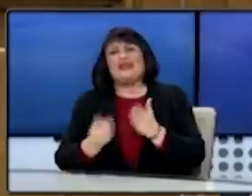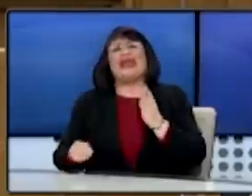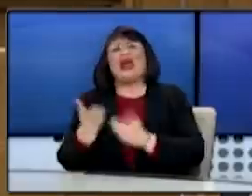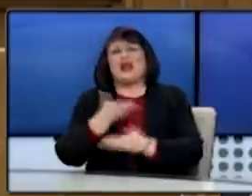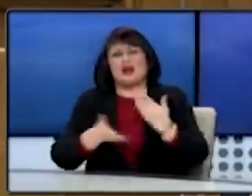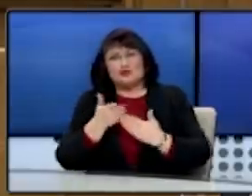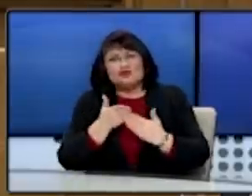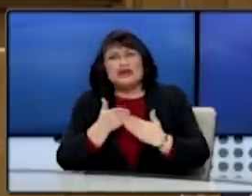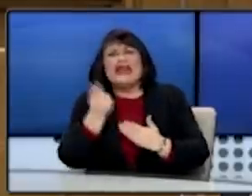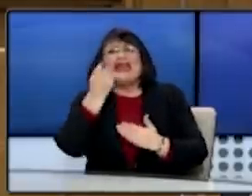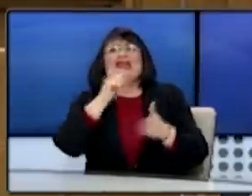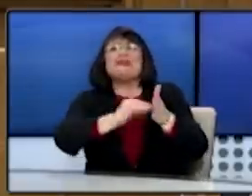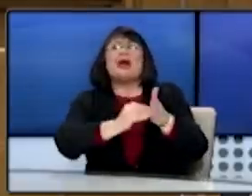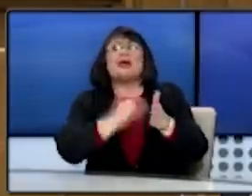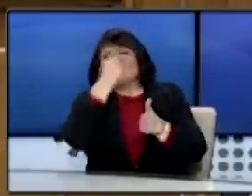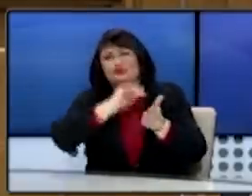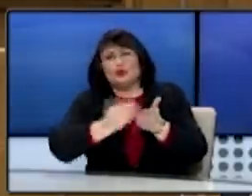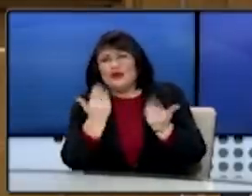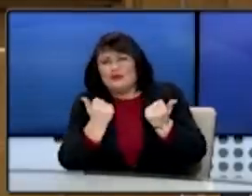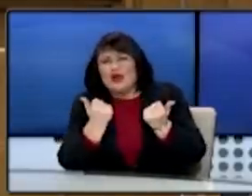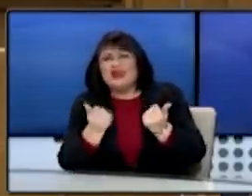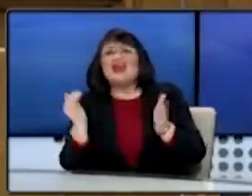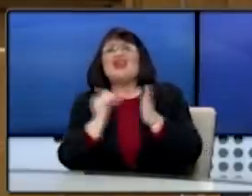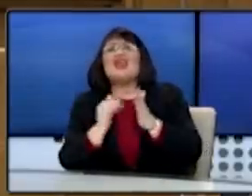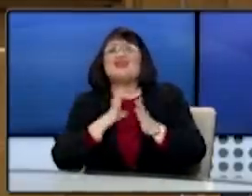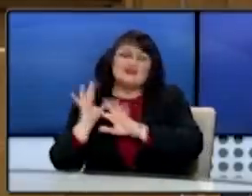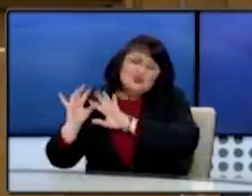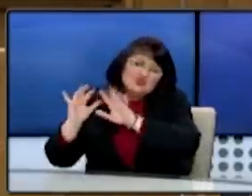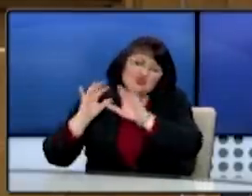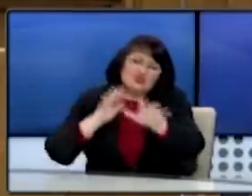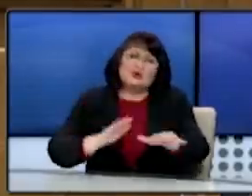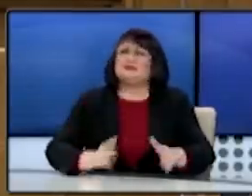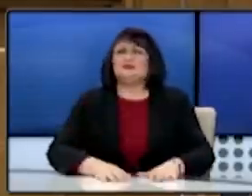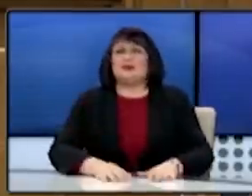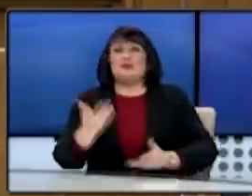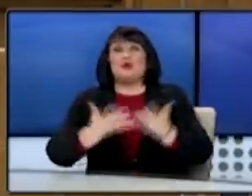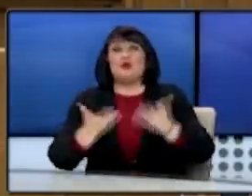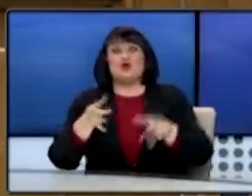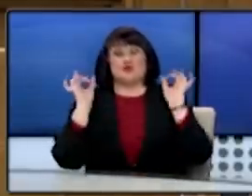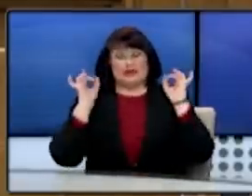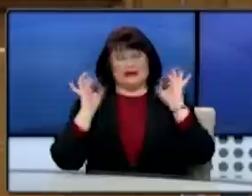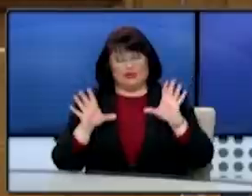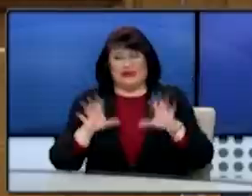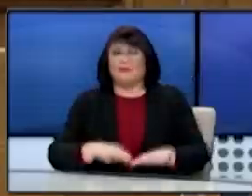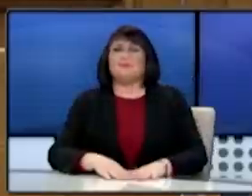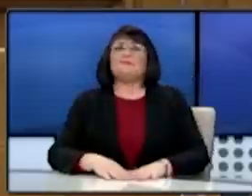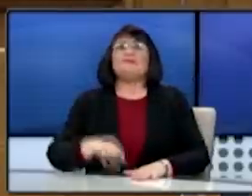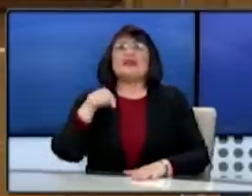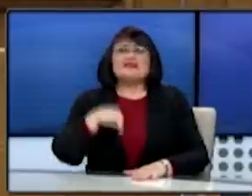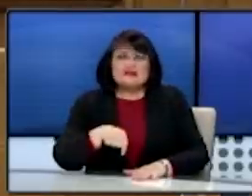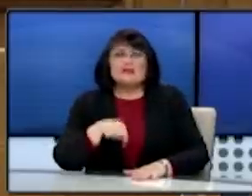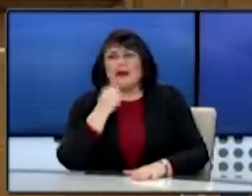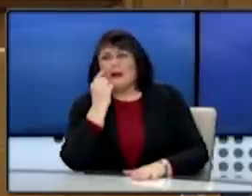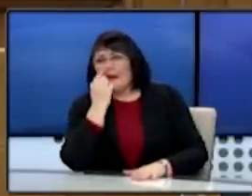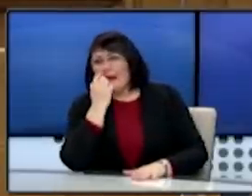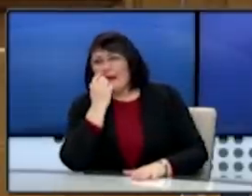ανανέωσής της. Και αυτό γιατί υπάρχει έλλειψη προσωπικού. Καμιά πρόβλεψη από τον προϋπολογισμό και εδώ. Και σήμερα